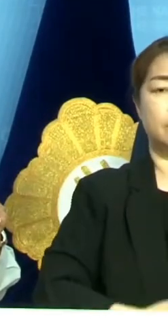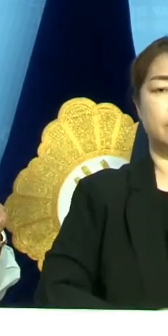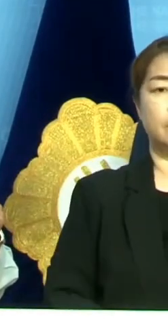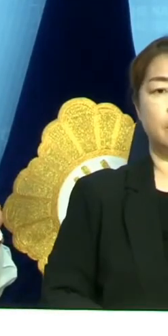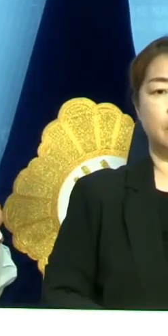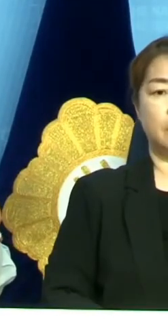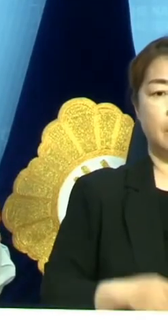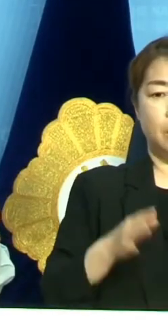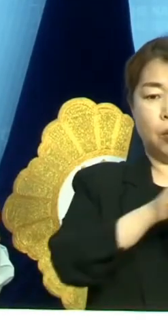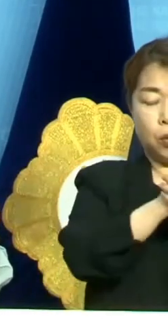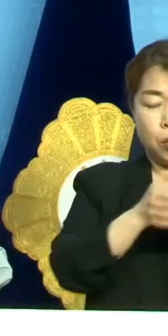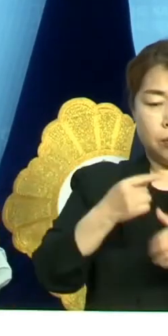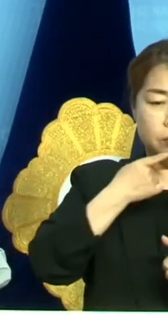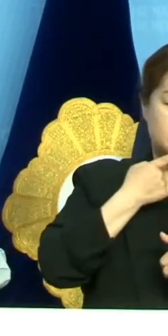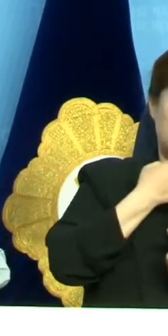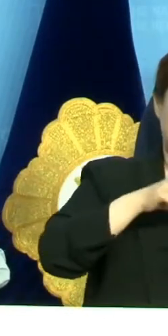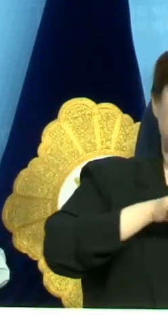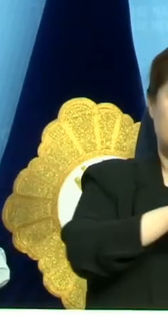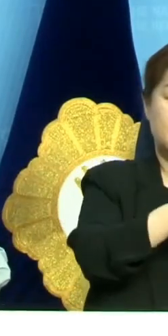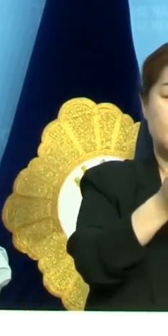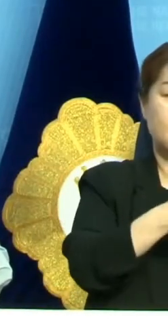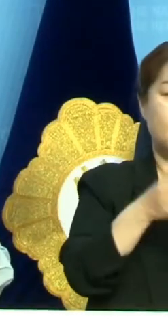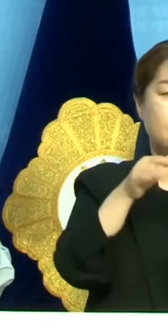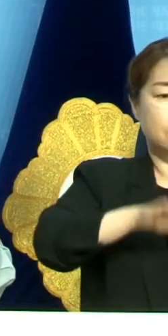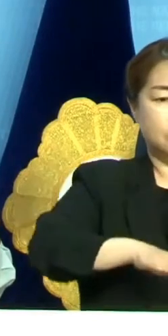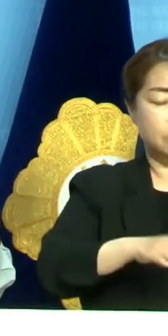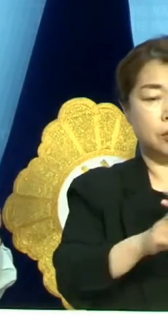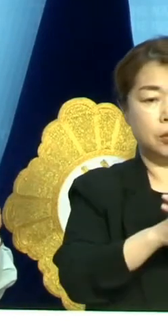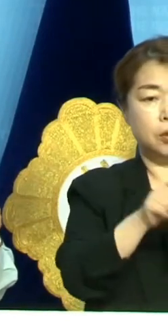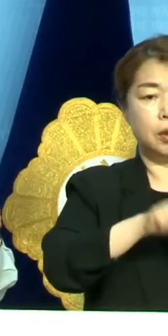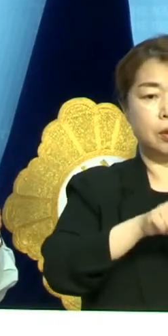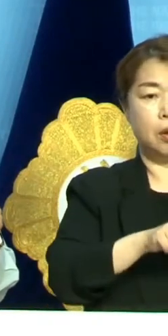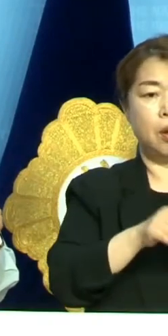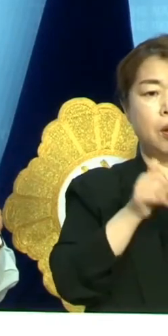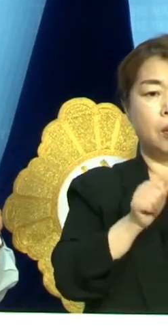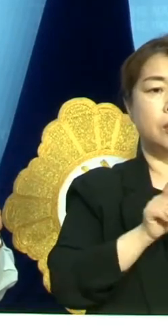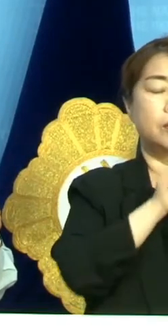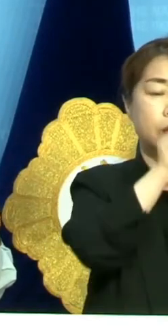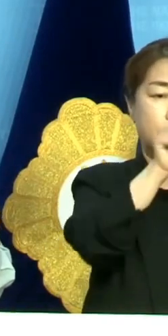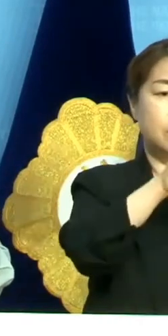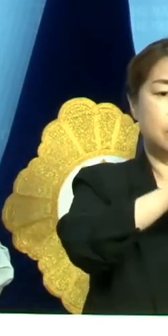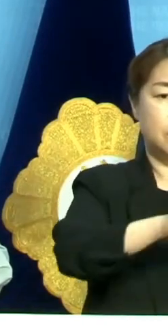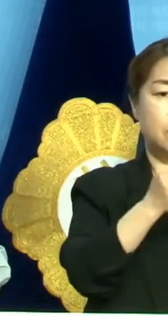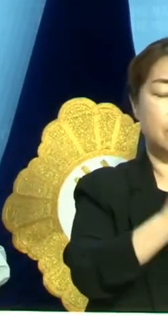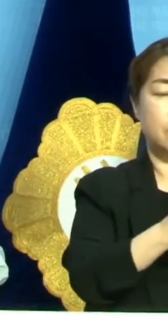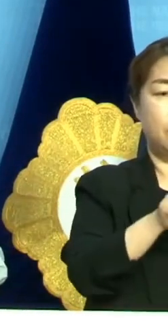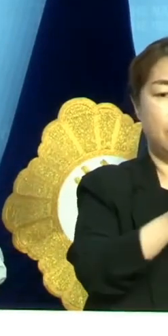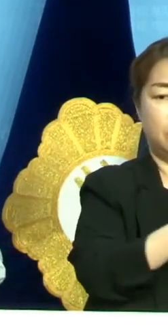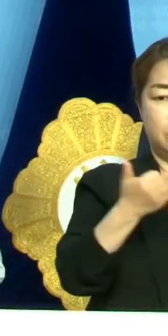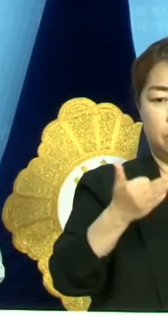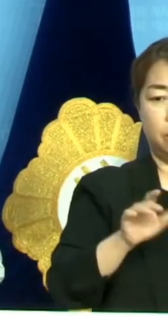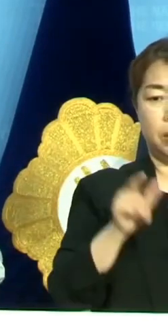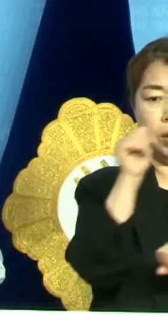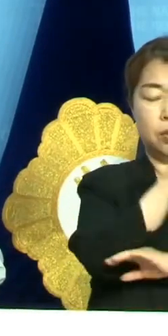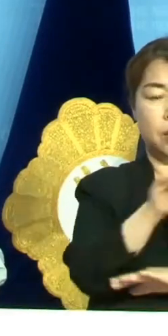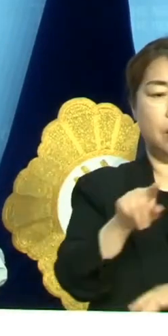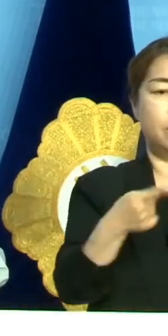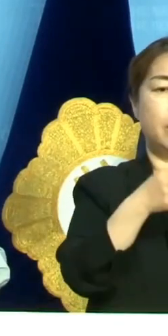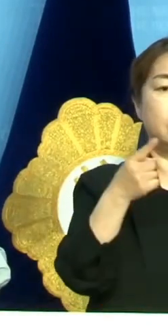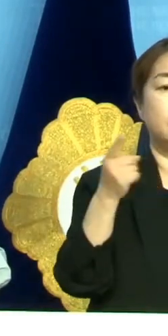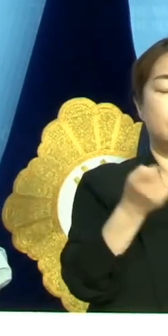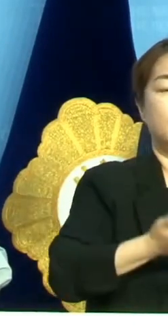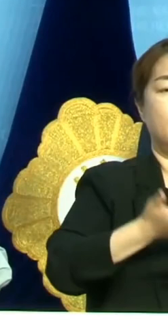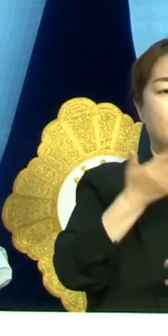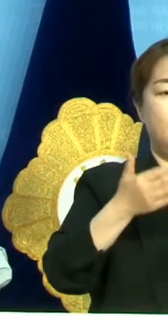들의 강용 불공정한 쳐서 로 인해 쑹 치아를 결정한 학생들은 8월 19일 기준 110명이 넘었고